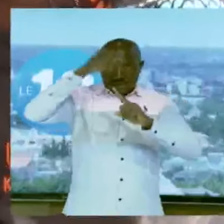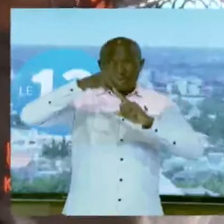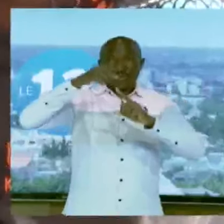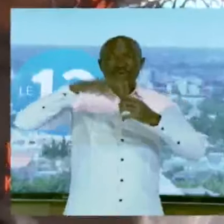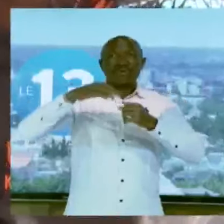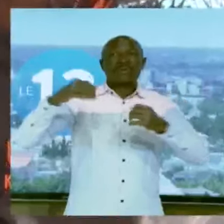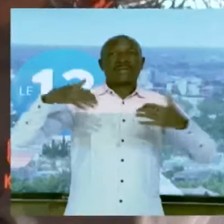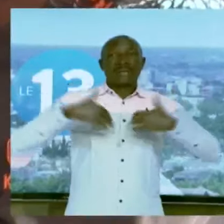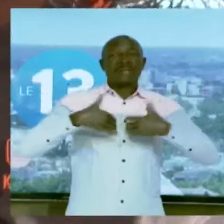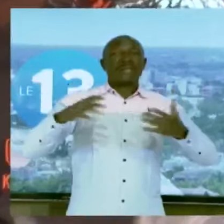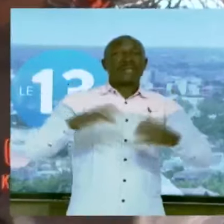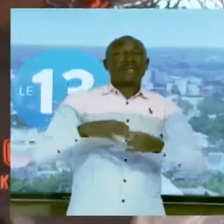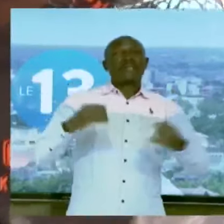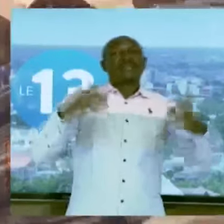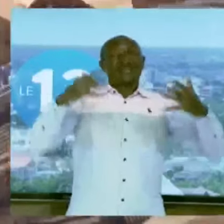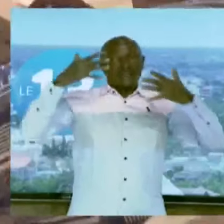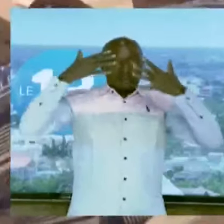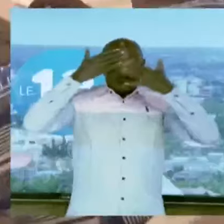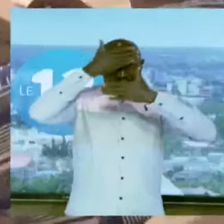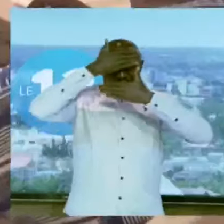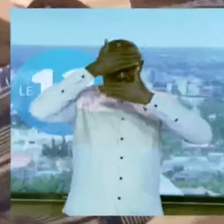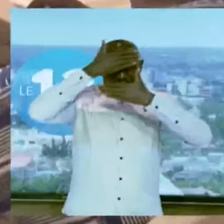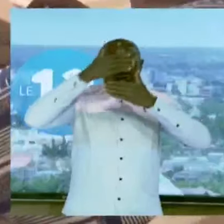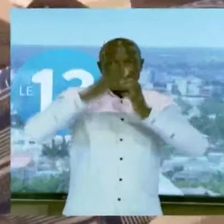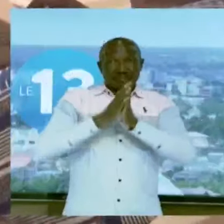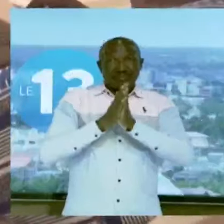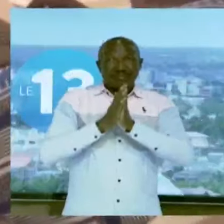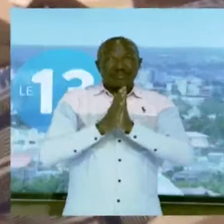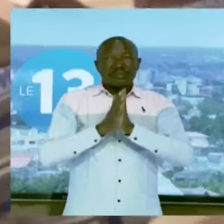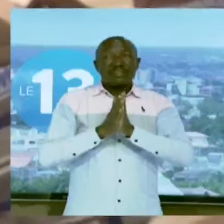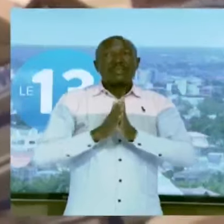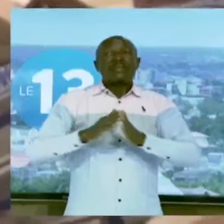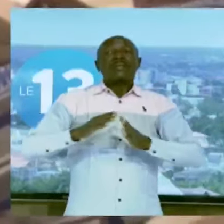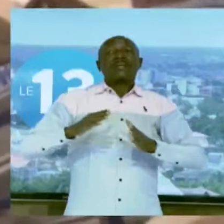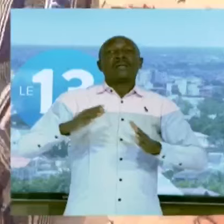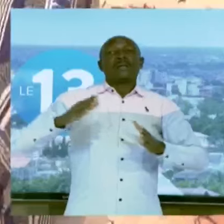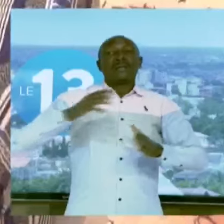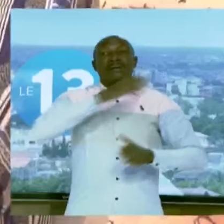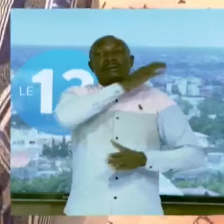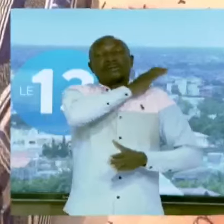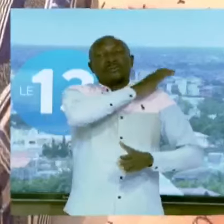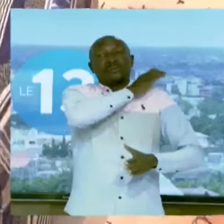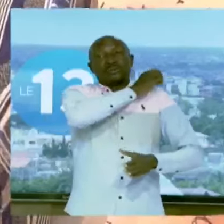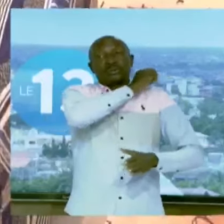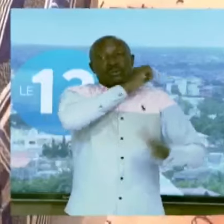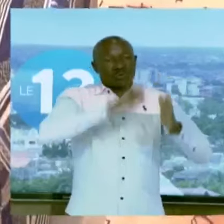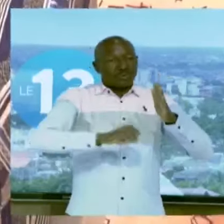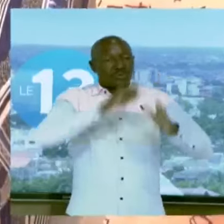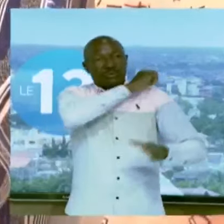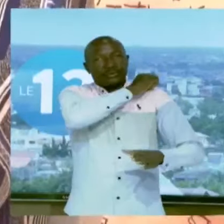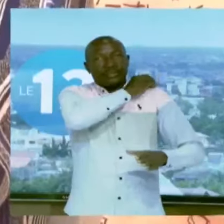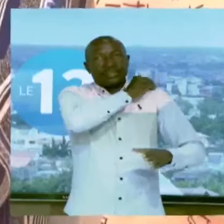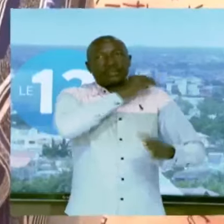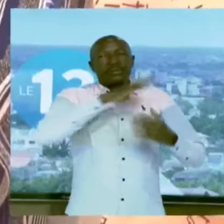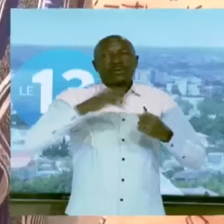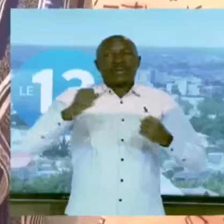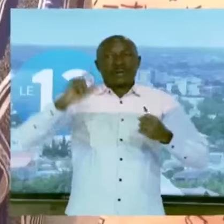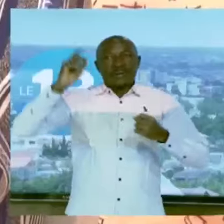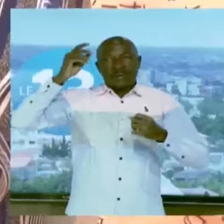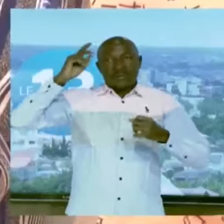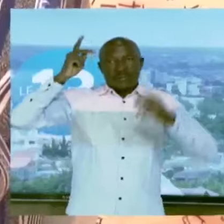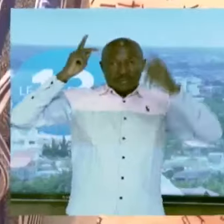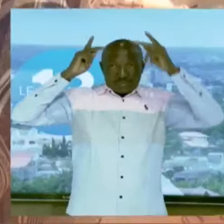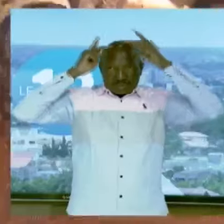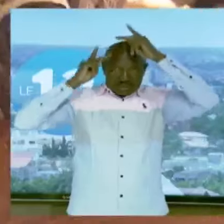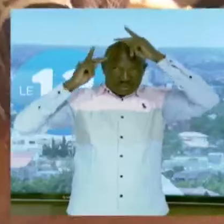Tout en explorant ce thème, le sous-officier de la police nationale veut ainsi contribuer davantage à la promotion d'une